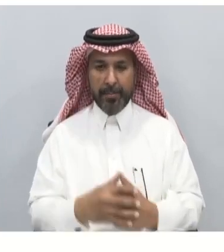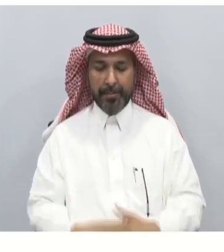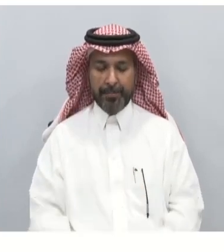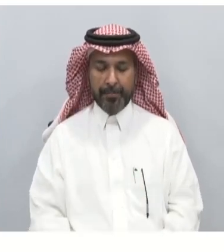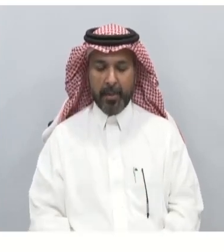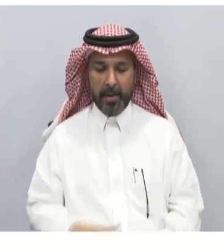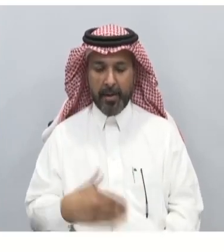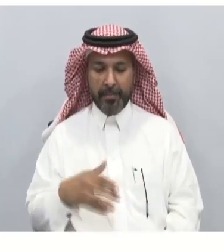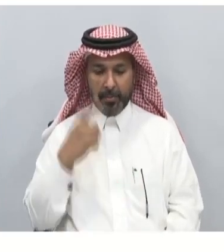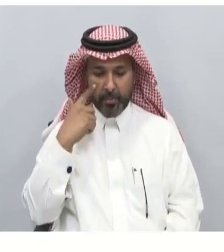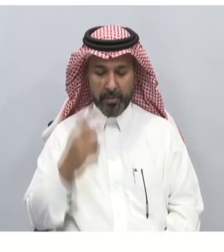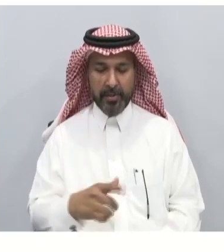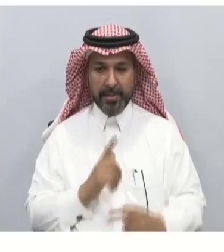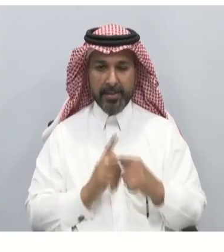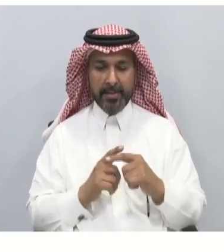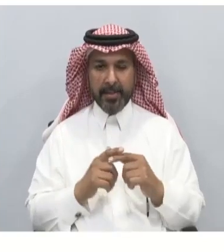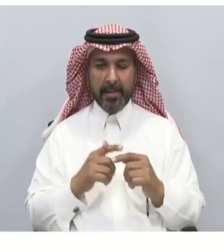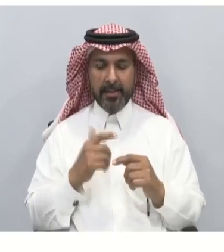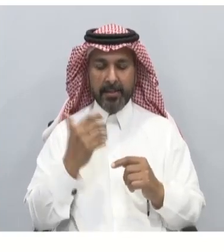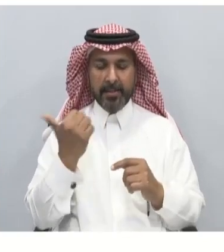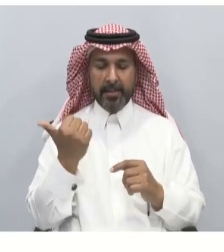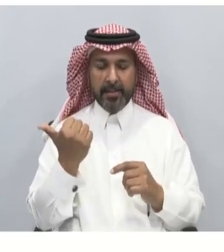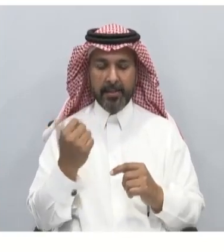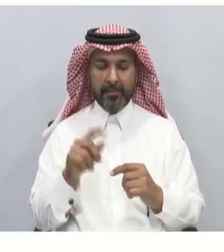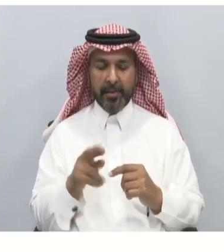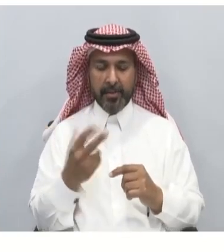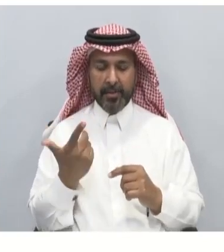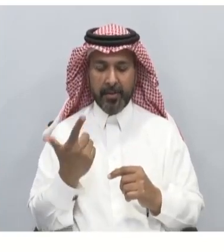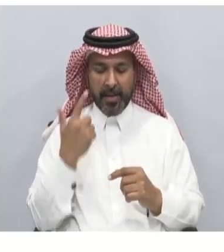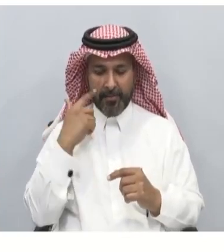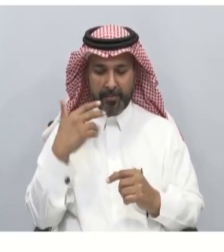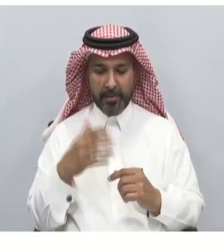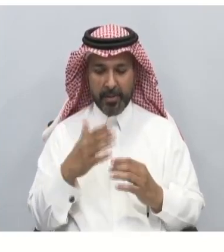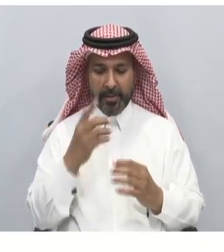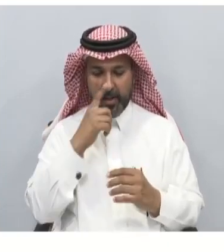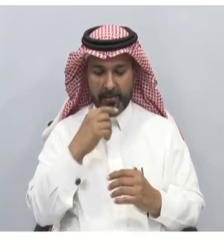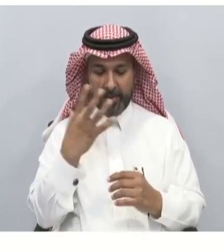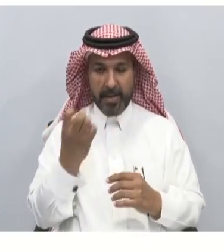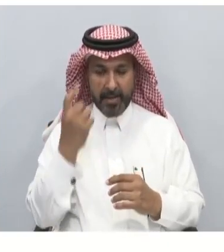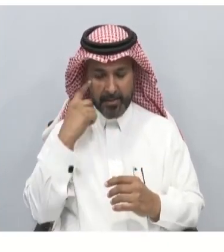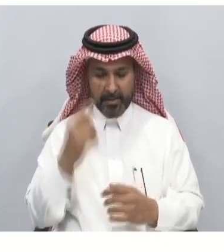عشان نروح للحد الثاني اضفنا 6 من 10. طب كيف ممكن ان نعرف؟ زي ما قلنا ممكن نجي بالعكس، يعني